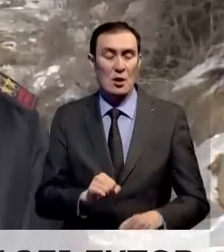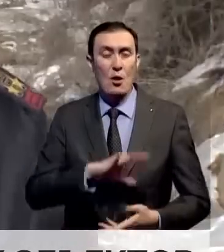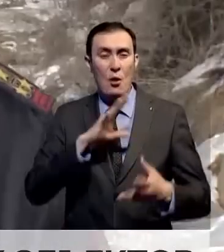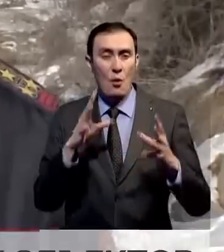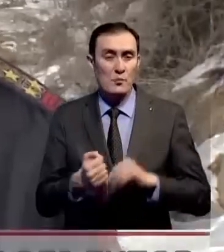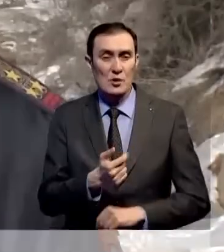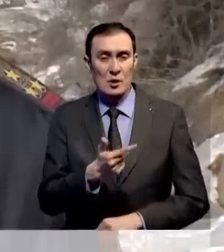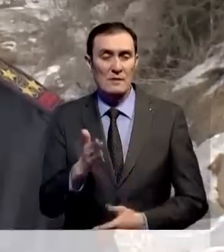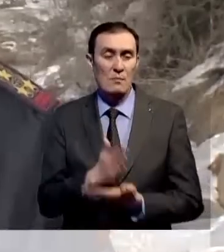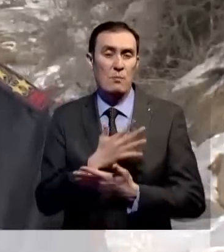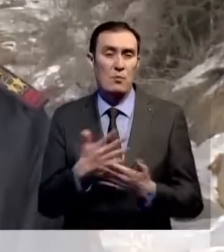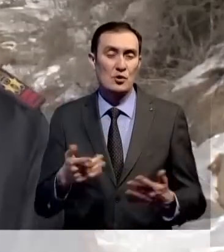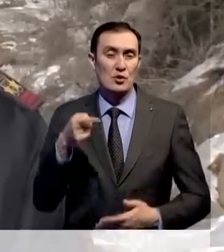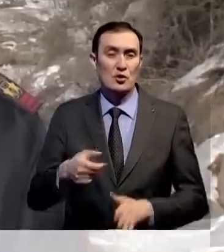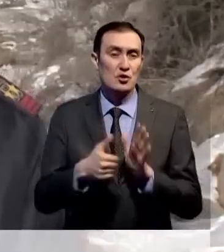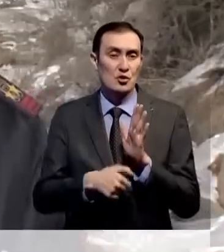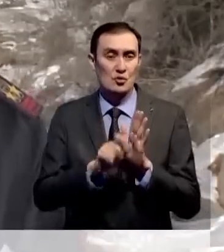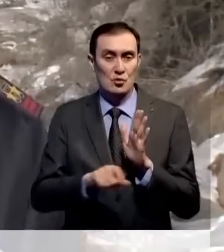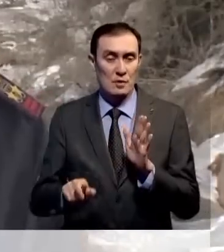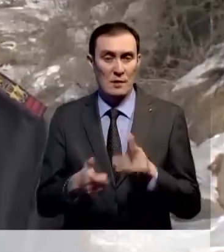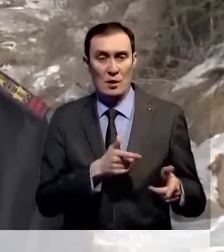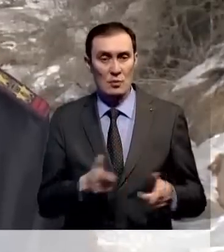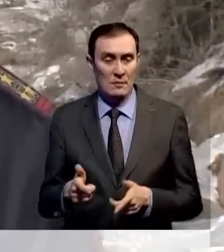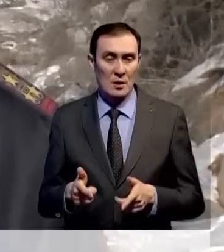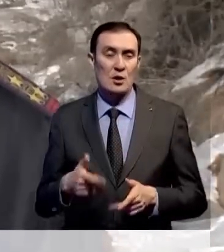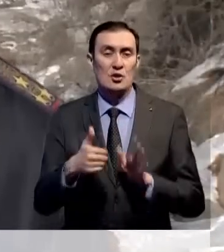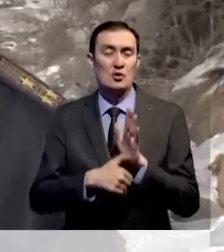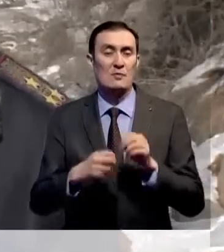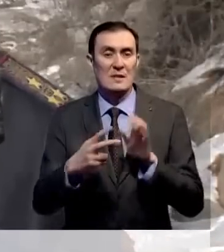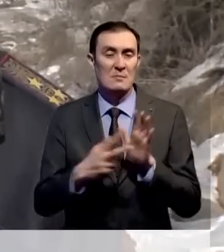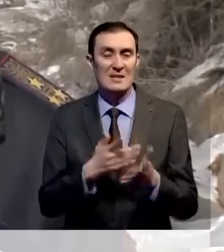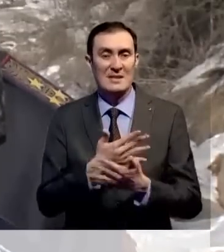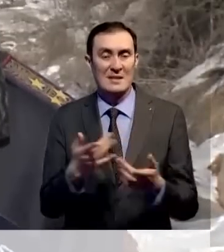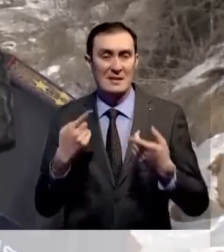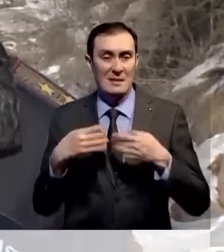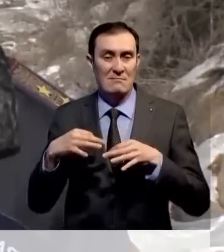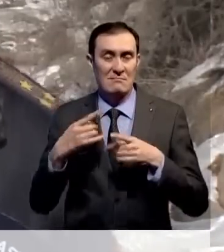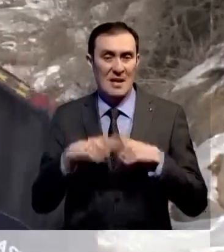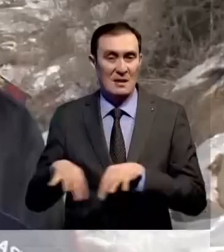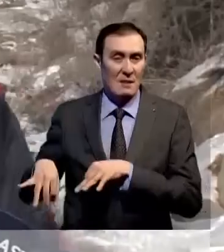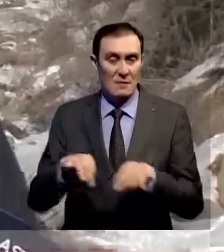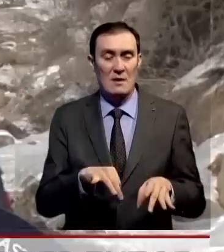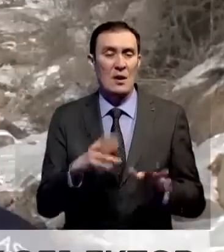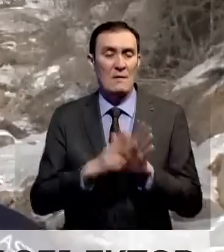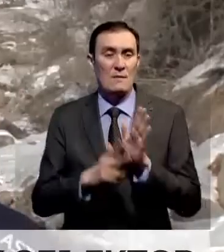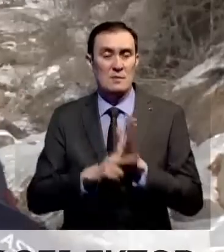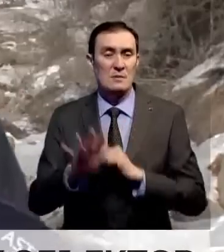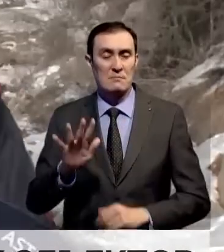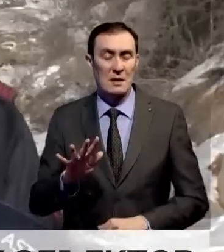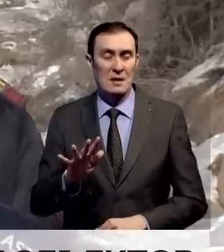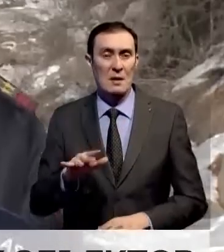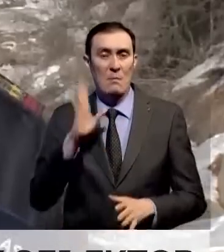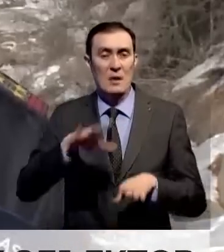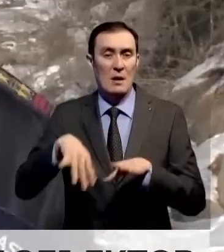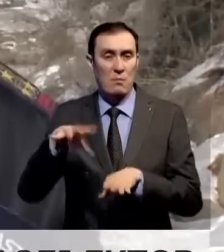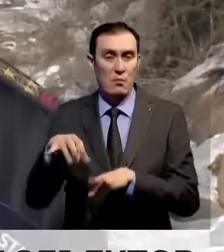количество, которое составляет более 1600 человек, 618 единиц техники, 85 единиц